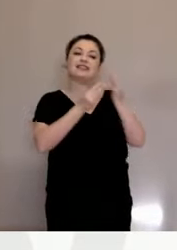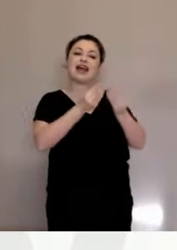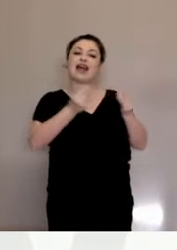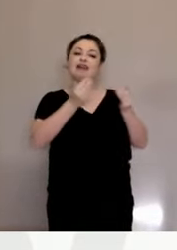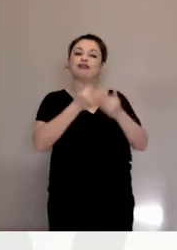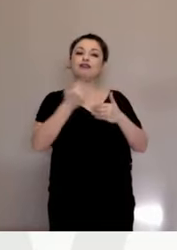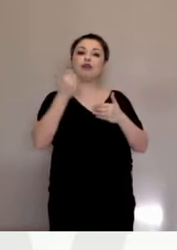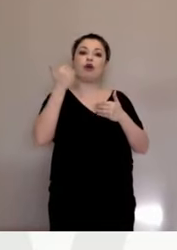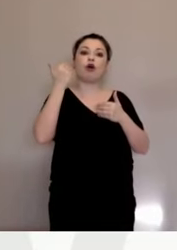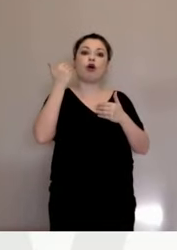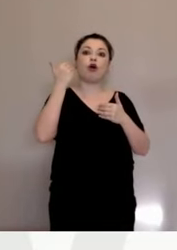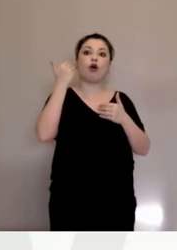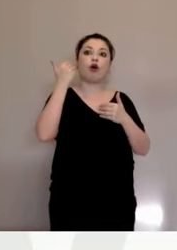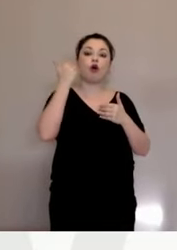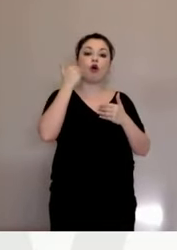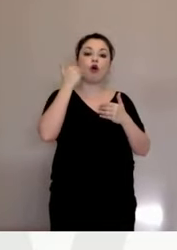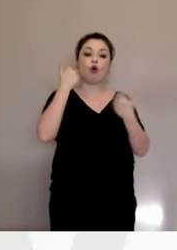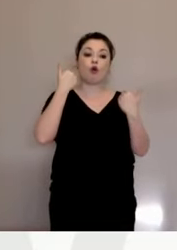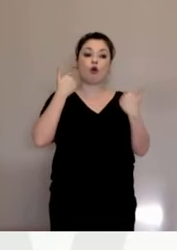un'umanità futura,